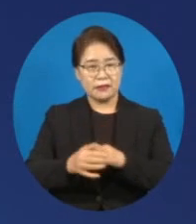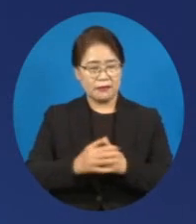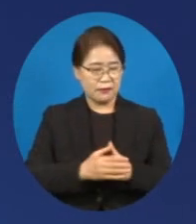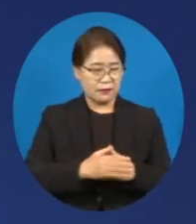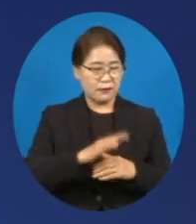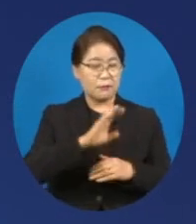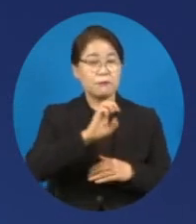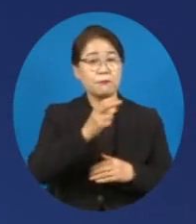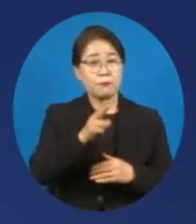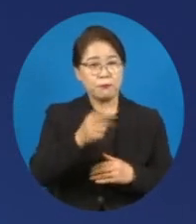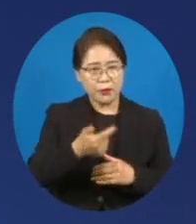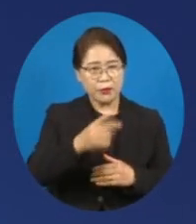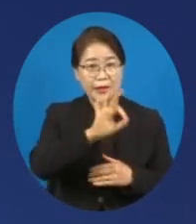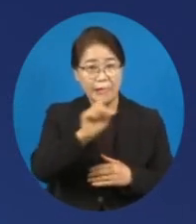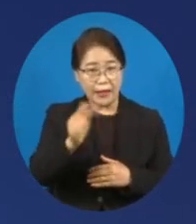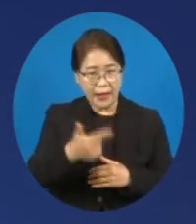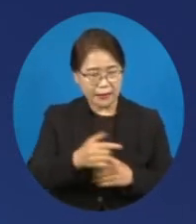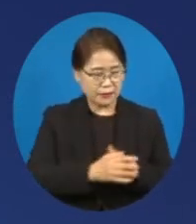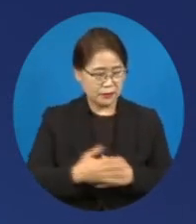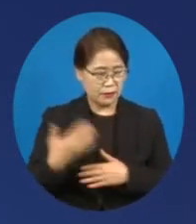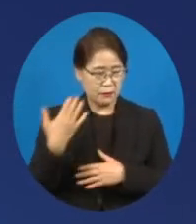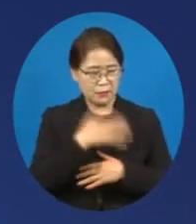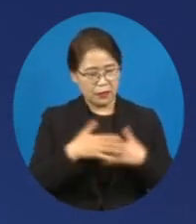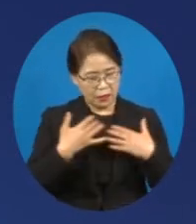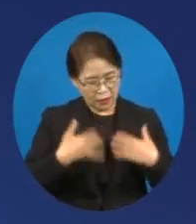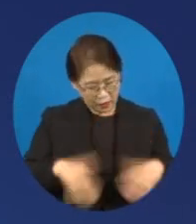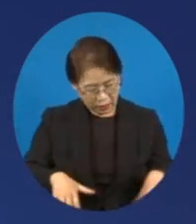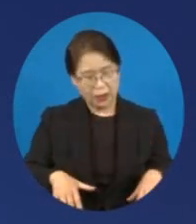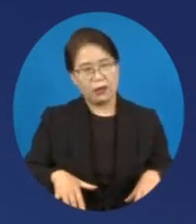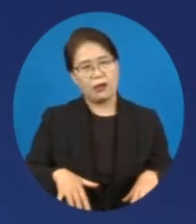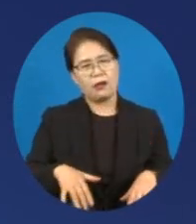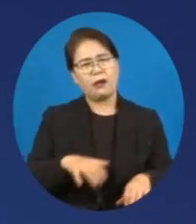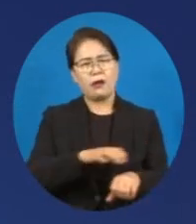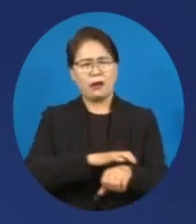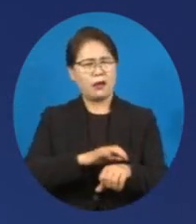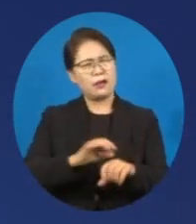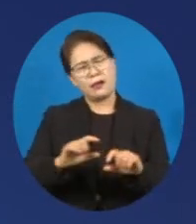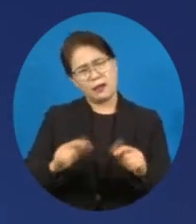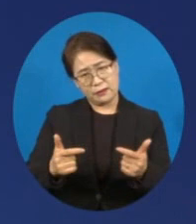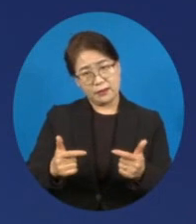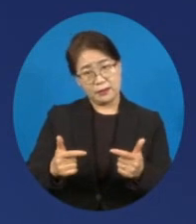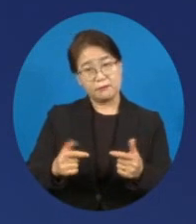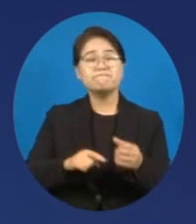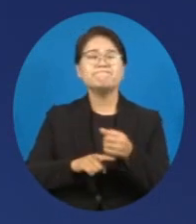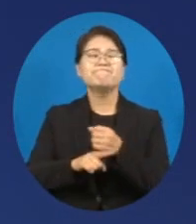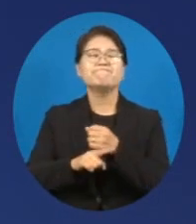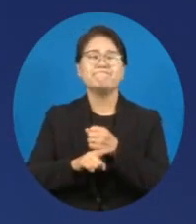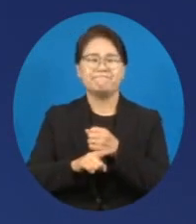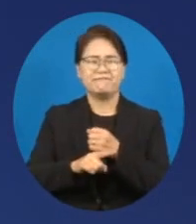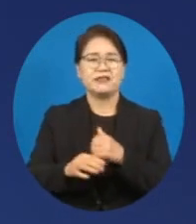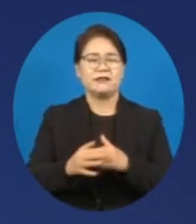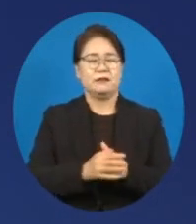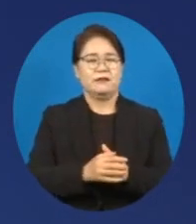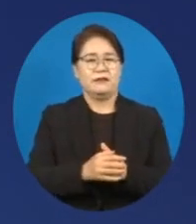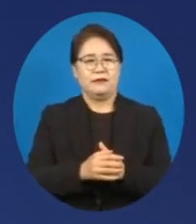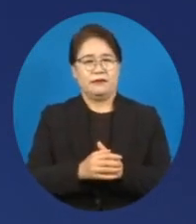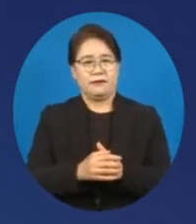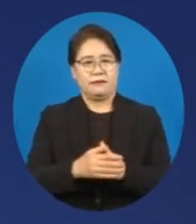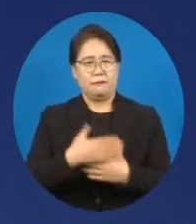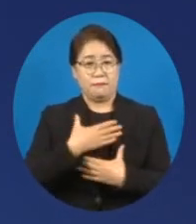편안하다고 하는 것은 몸이 힘들거나 불편하지 않다는 것을 말할 때에